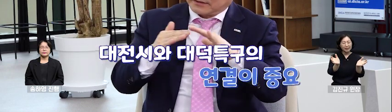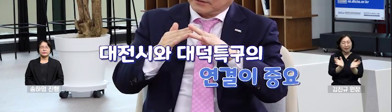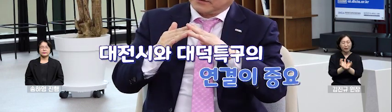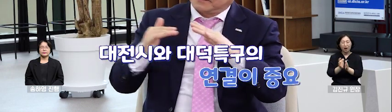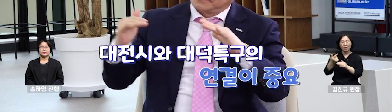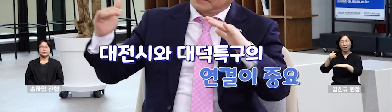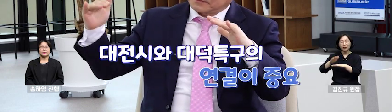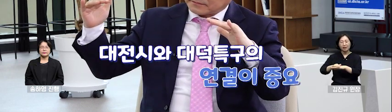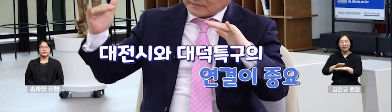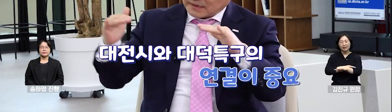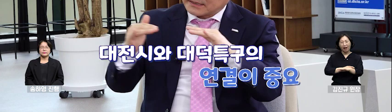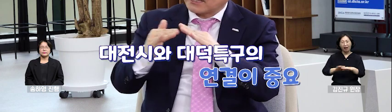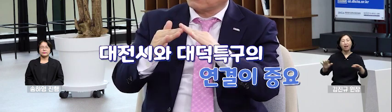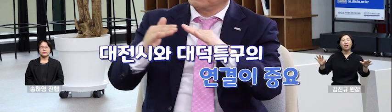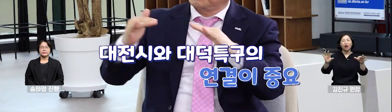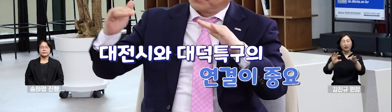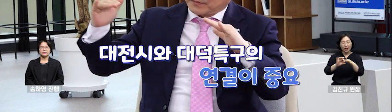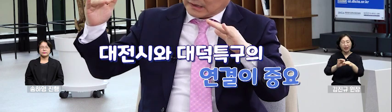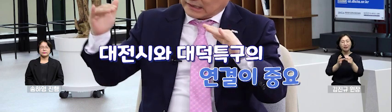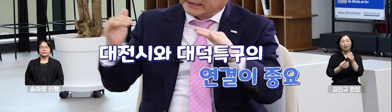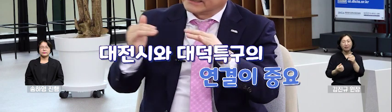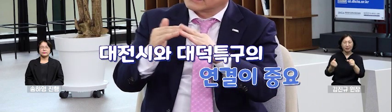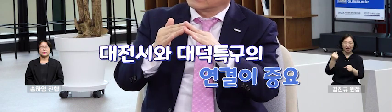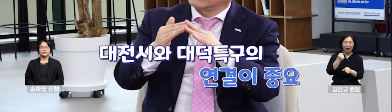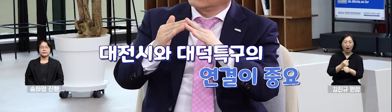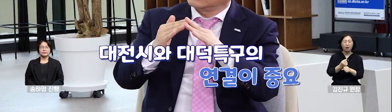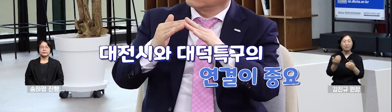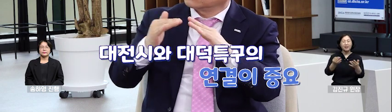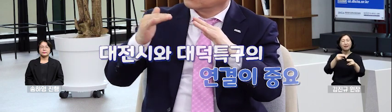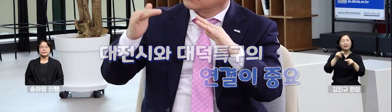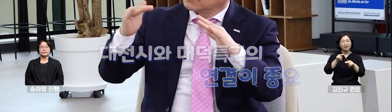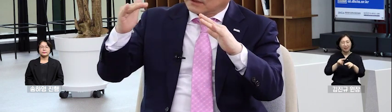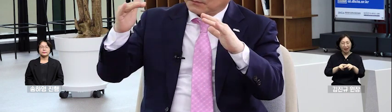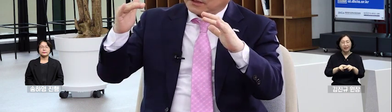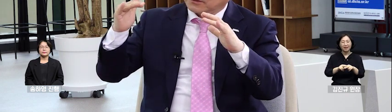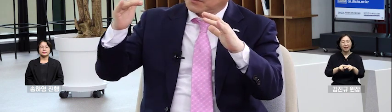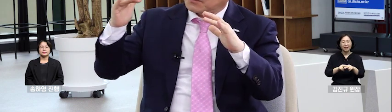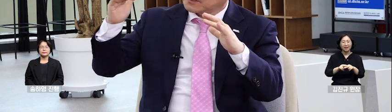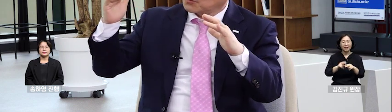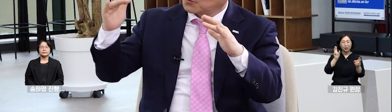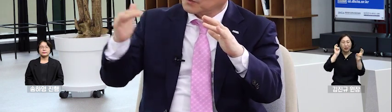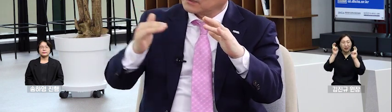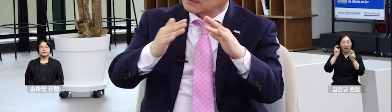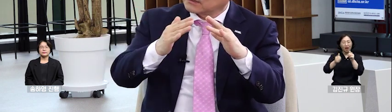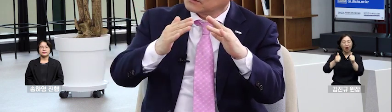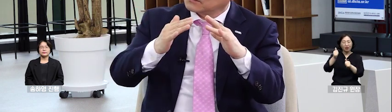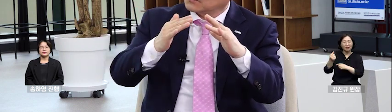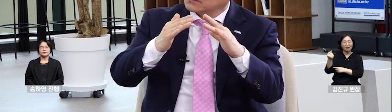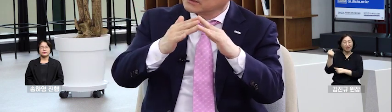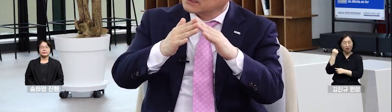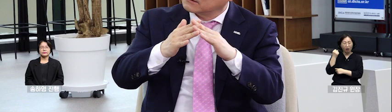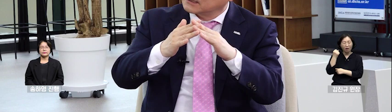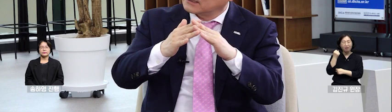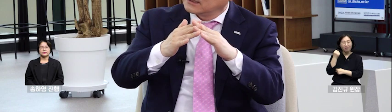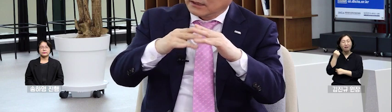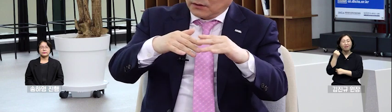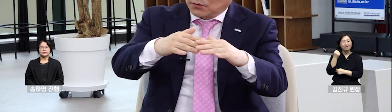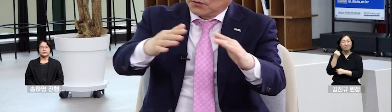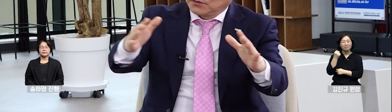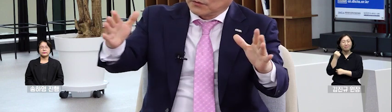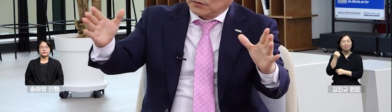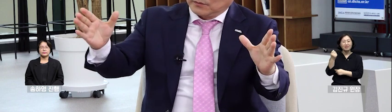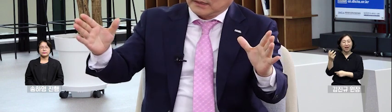잘 연결해서 창업 일자리 이런거 그 다음에 기업 경쟁력 높이기 이런거 변경 할 거냐